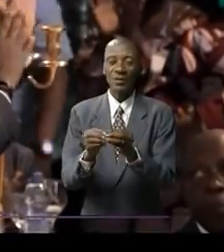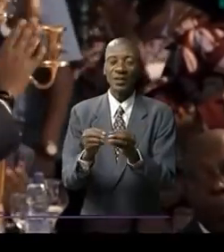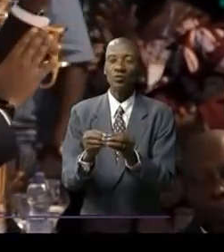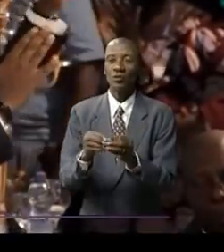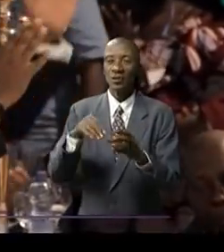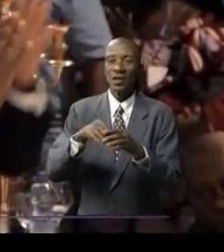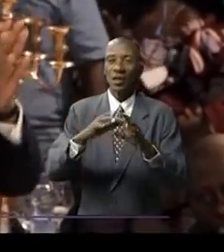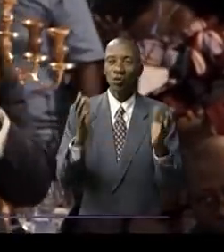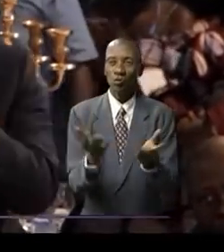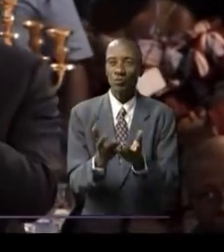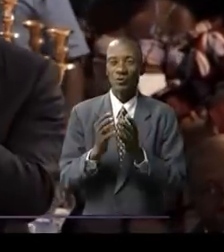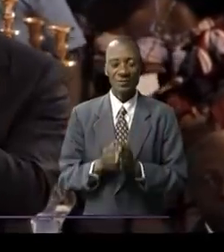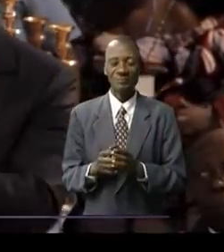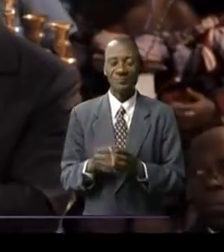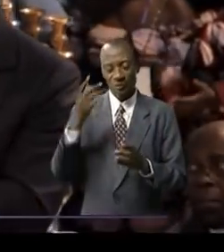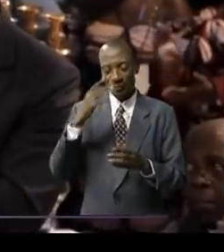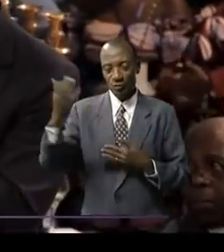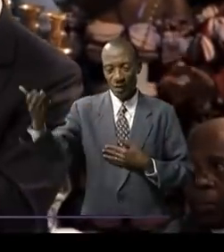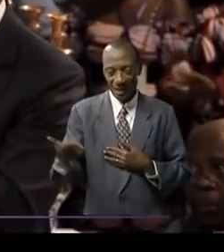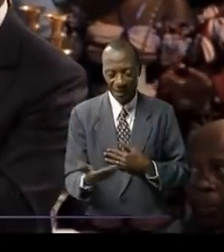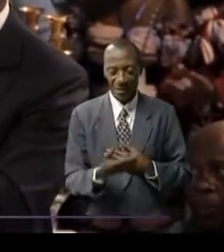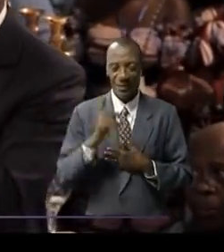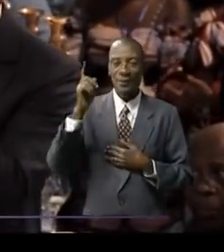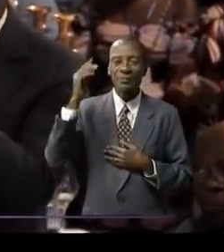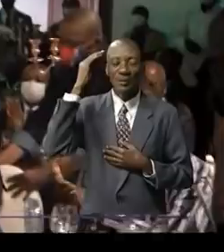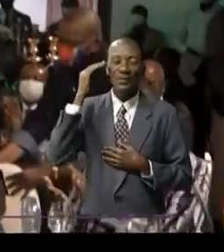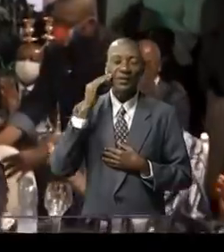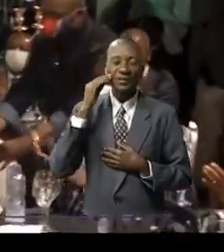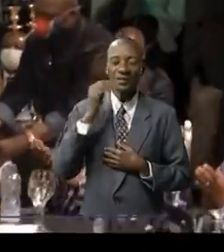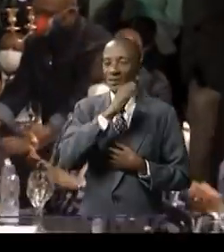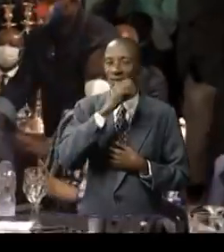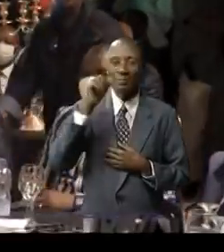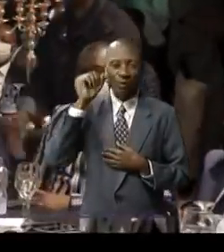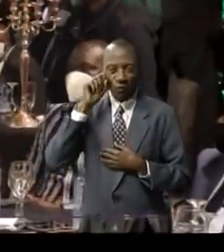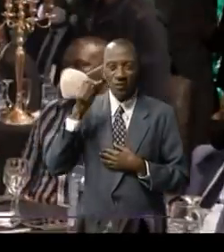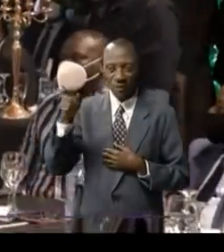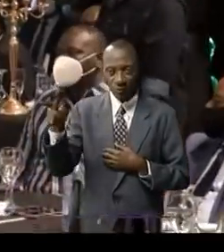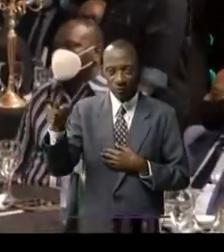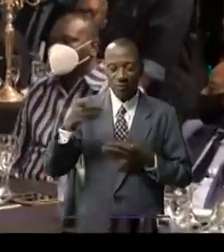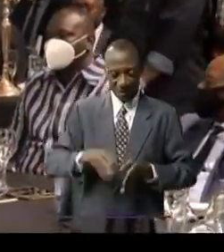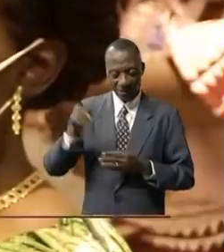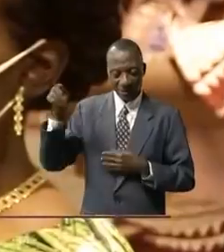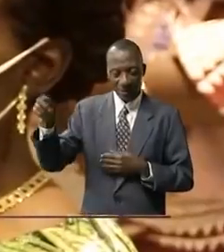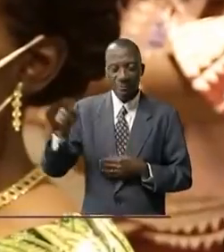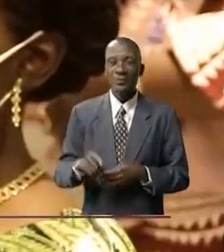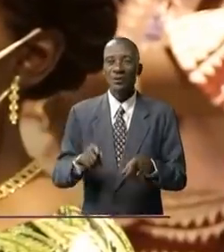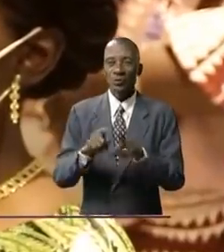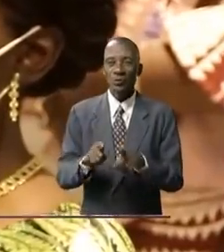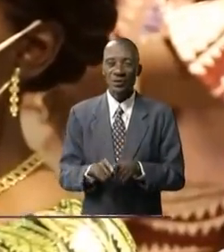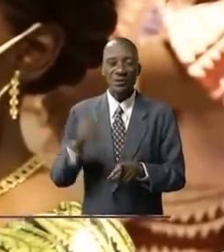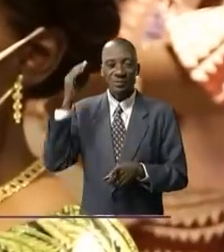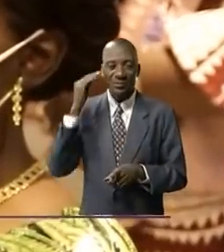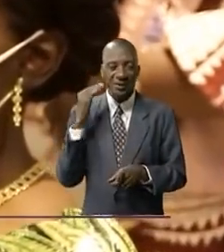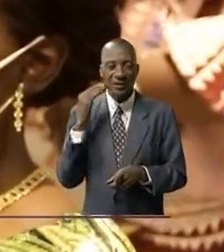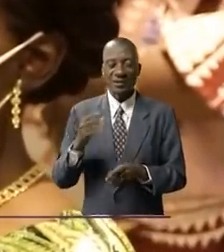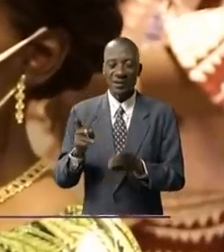s'agit de Jean-Michel Samalukonde Kyenge, Premier ministre, chef du gouvernement, Christian Mwando et Adel Kaenda, respectivement ministre d'État